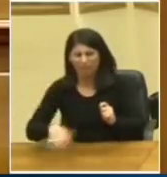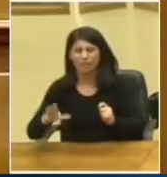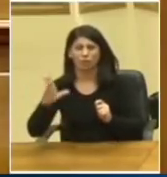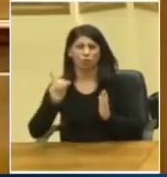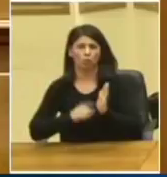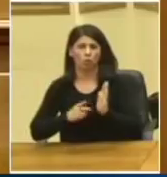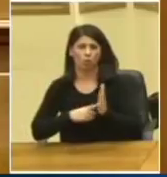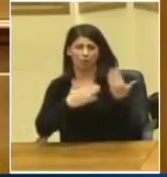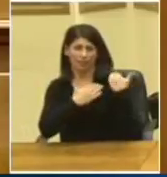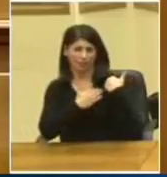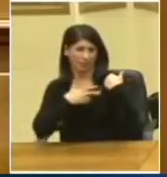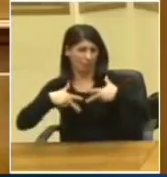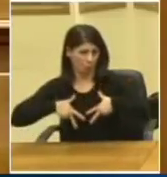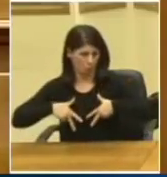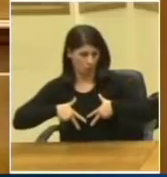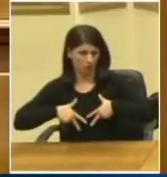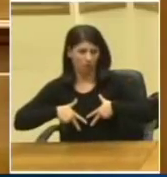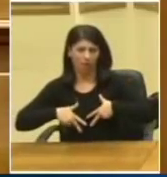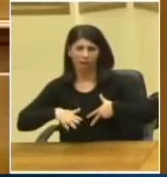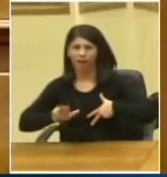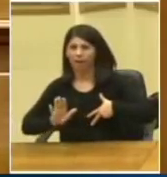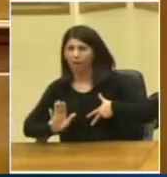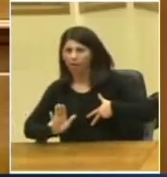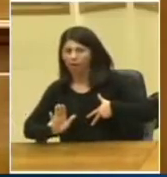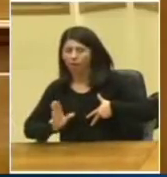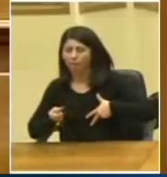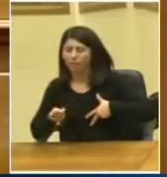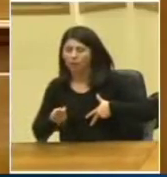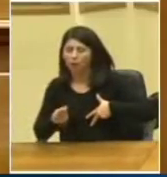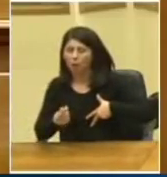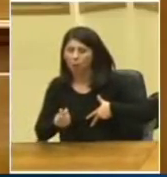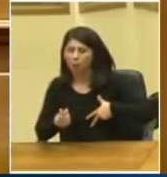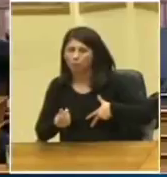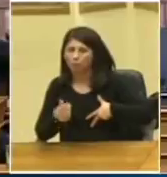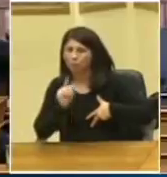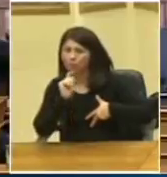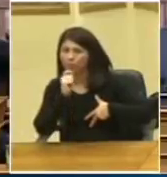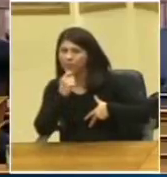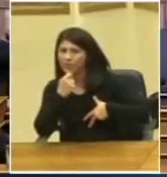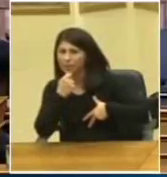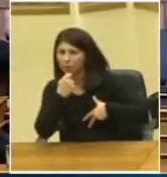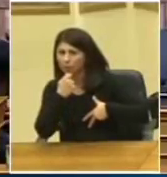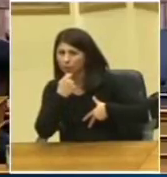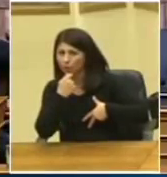υπουργών, αλλά με τρόπο μυστικό,